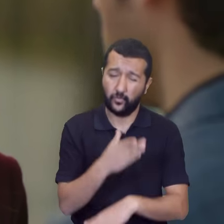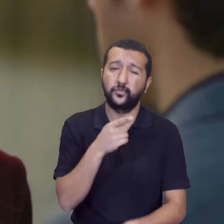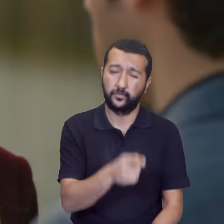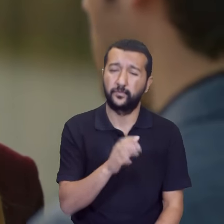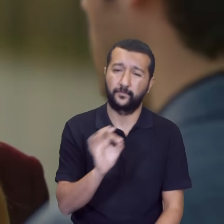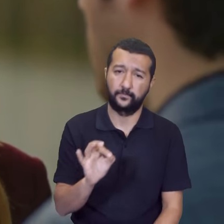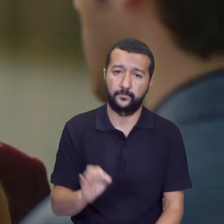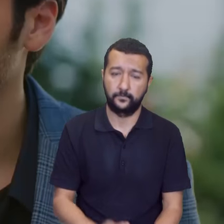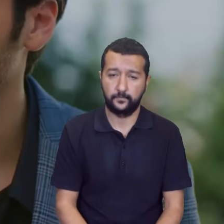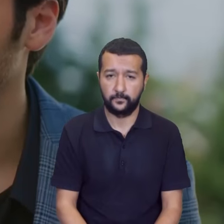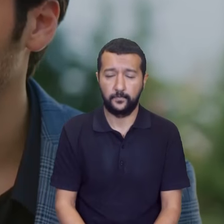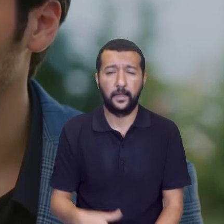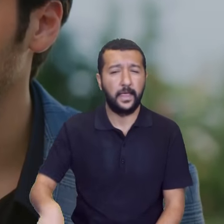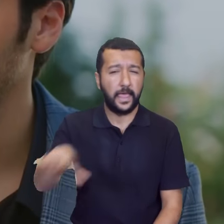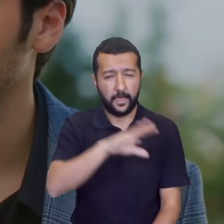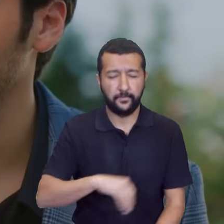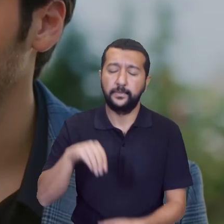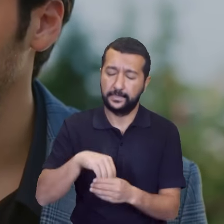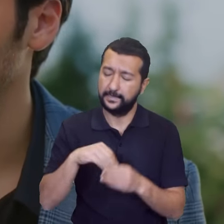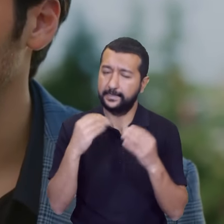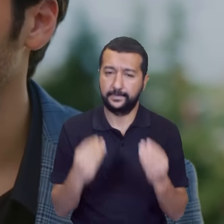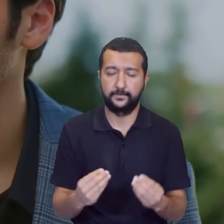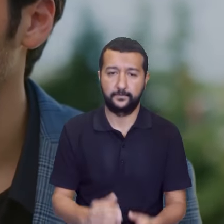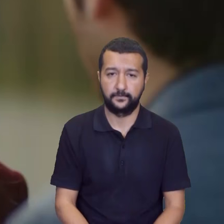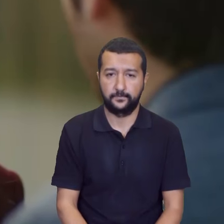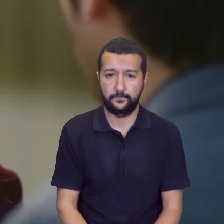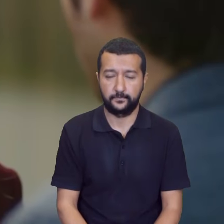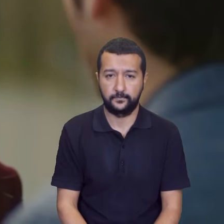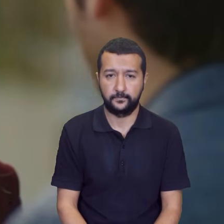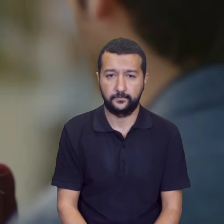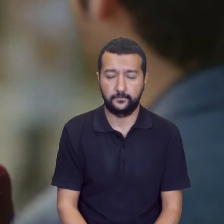bu. Hepimiz için.